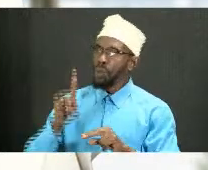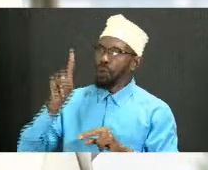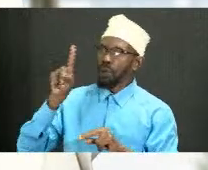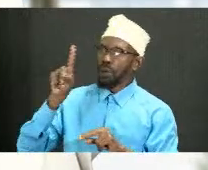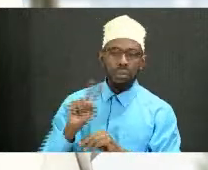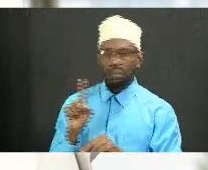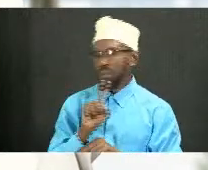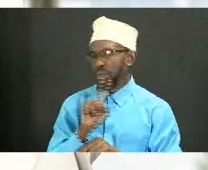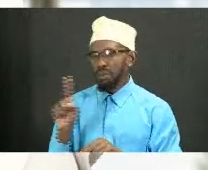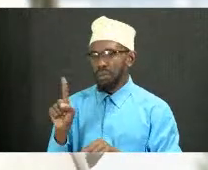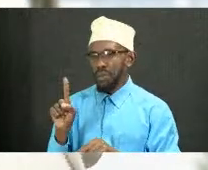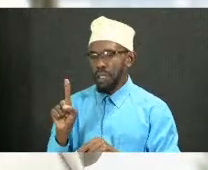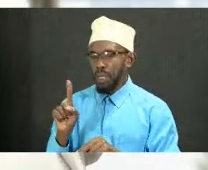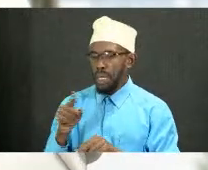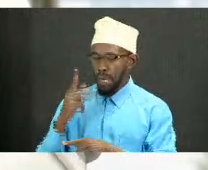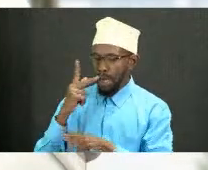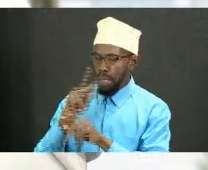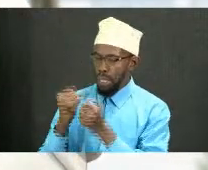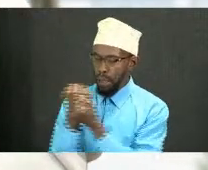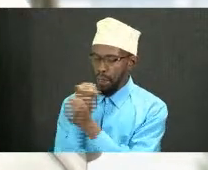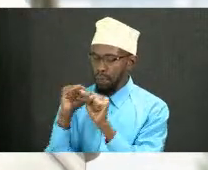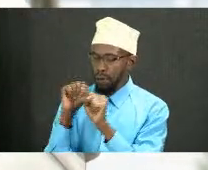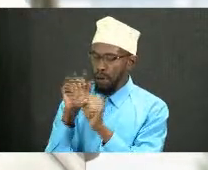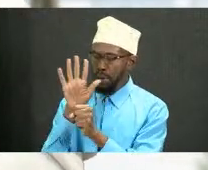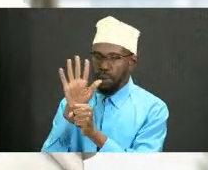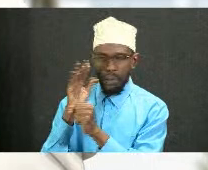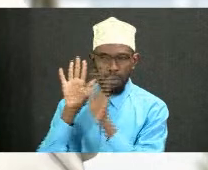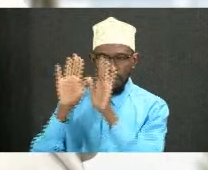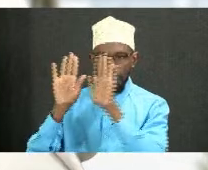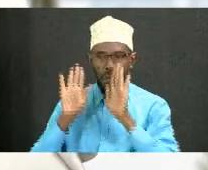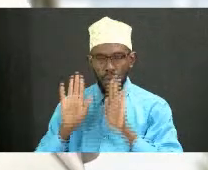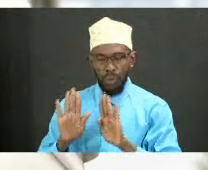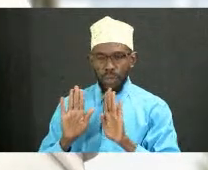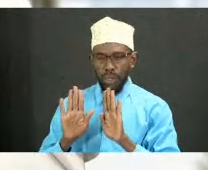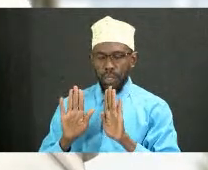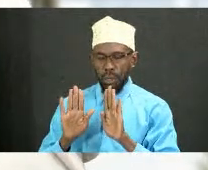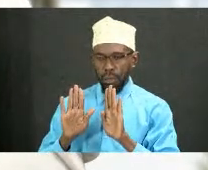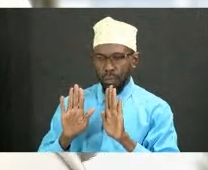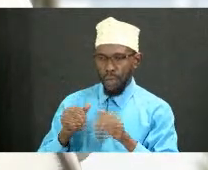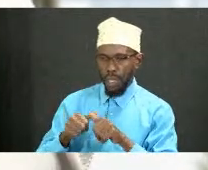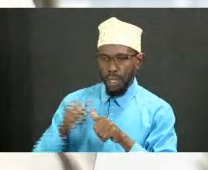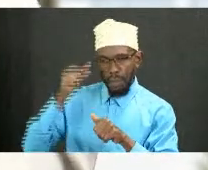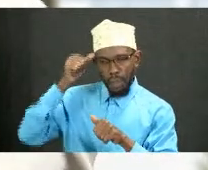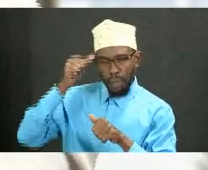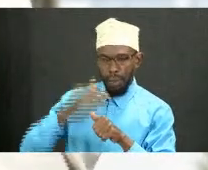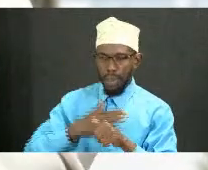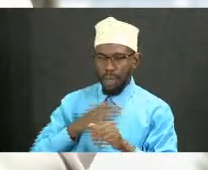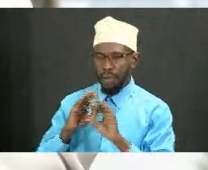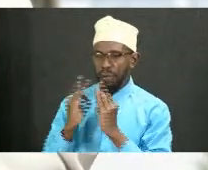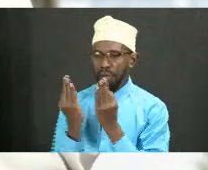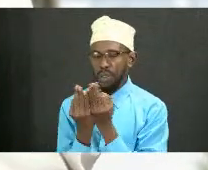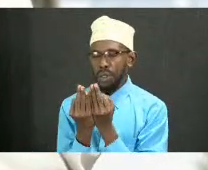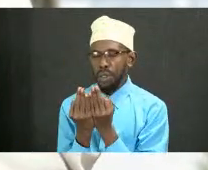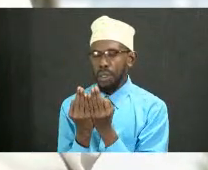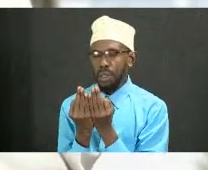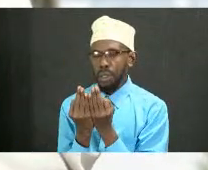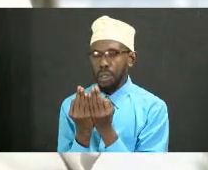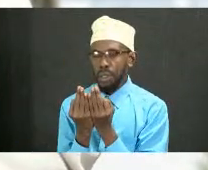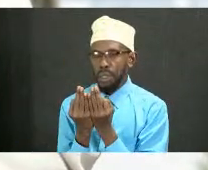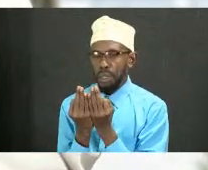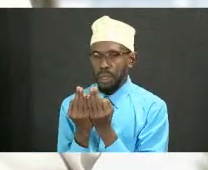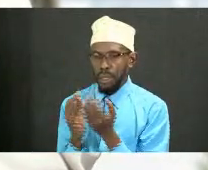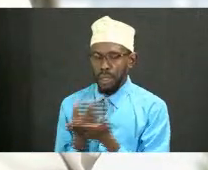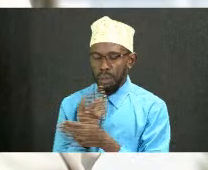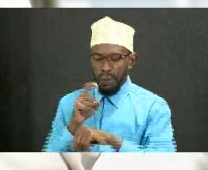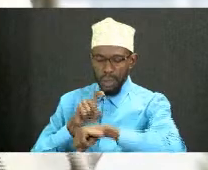Mungu Subhanahu wa Ta'ala. Kwa hivyo savings ni jambo muhimu, lazima tuweze kufanya. Namkumbuka rafiki yangu mmoja akisema